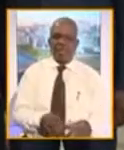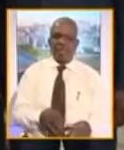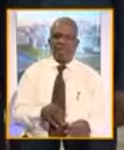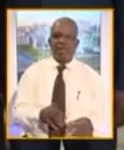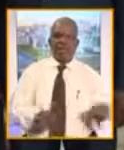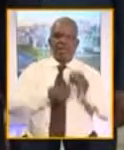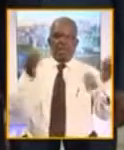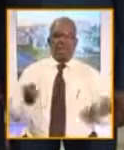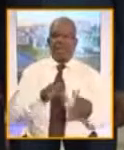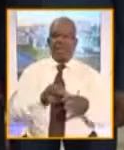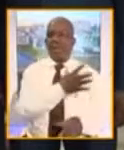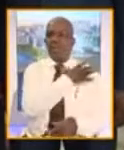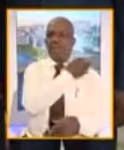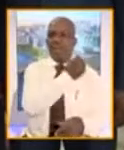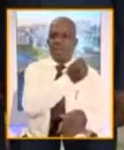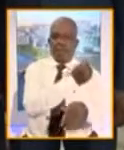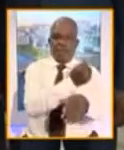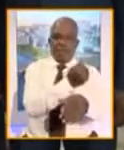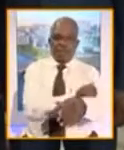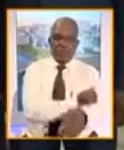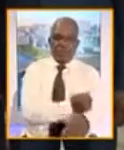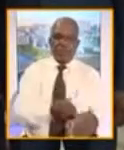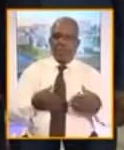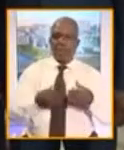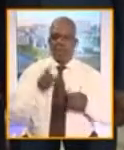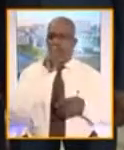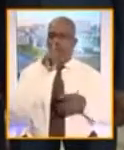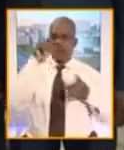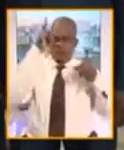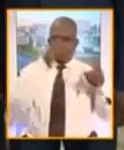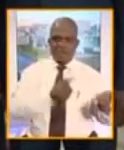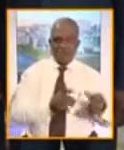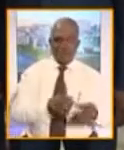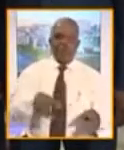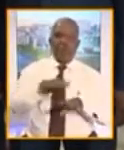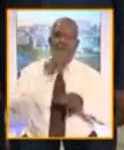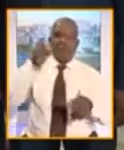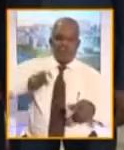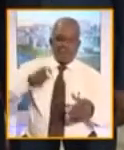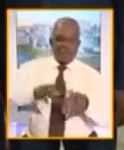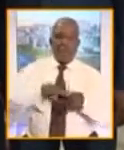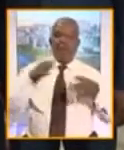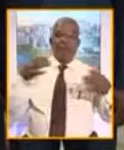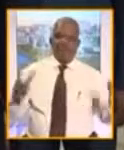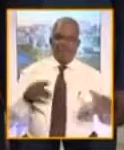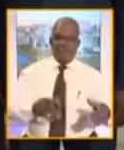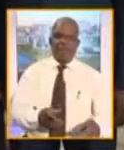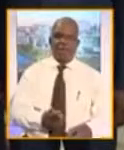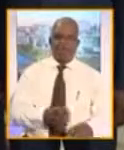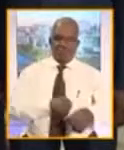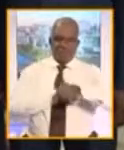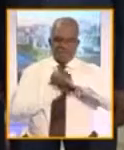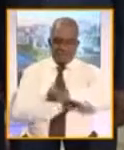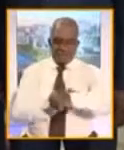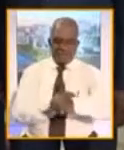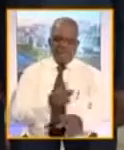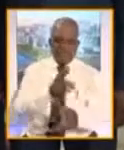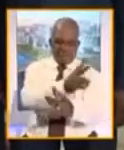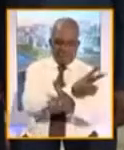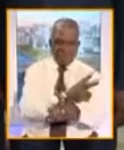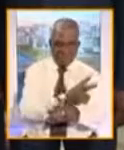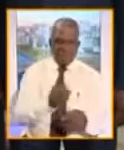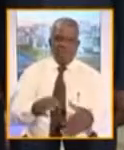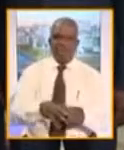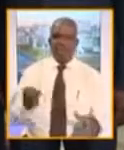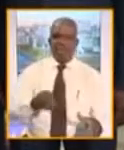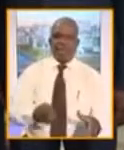les autorités se sont accordées sur la nécessité de préserver la viabilité des finances publiques et de la dette,